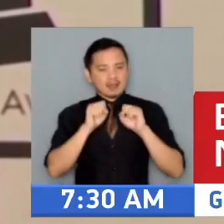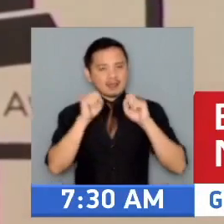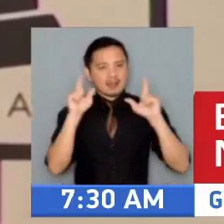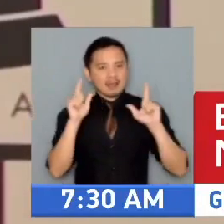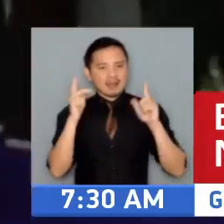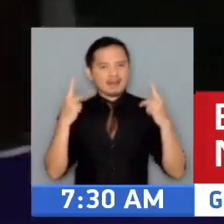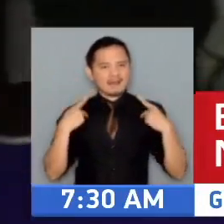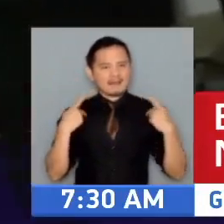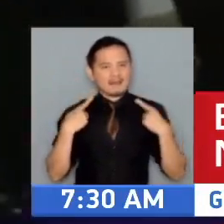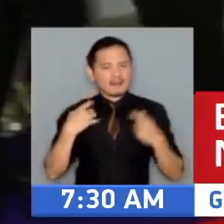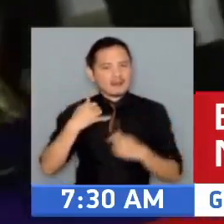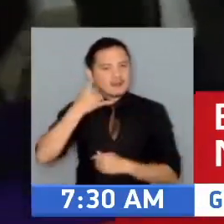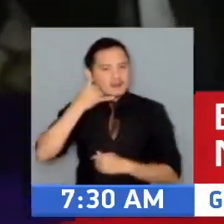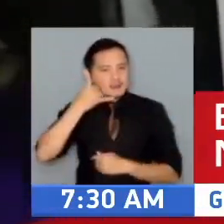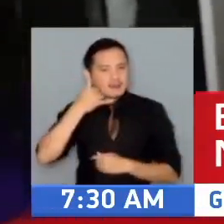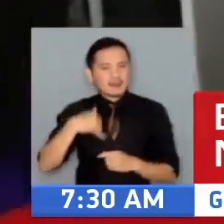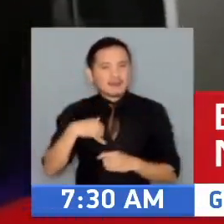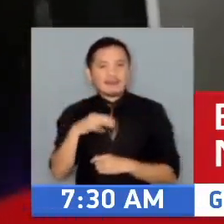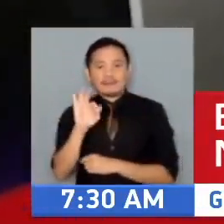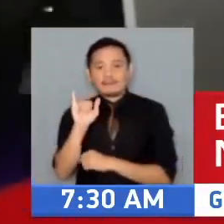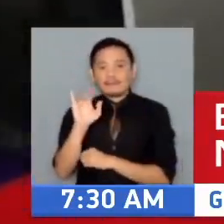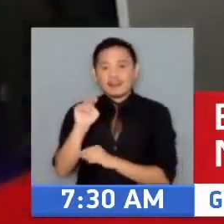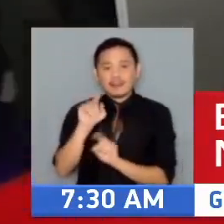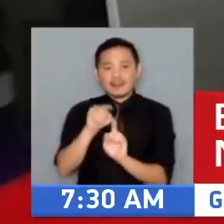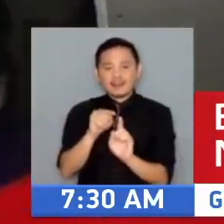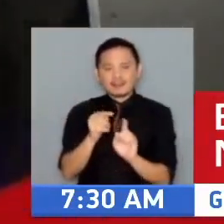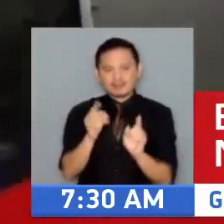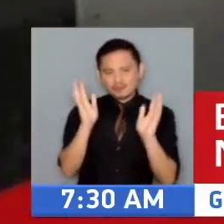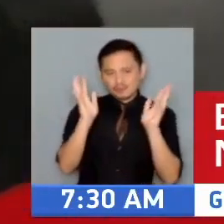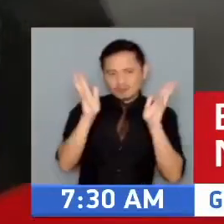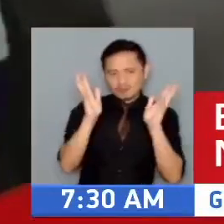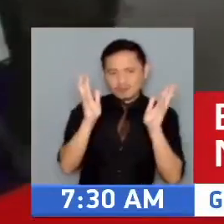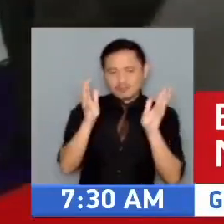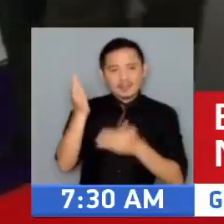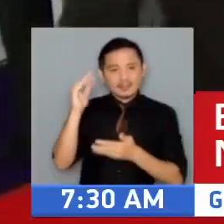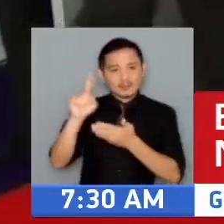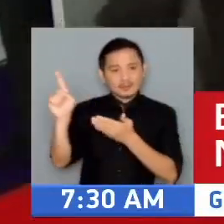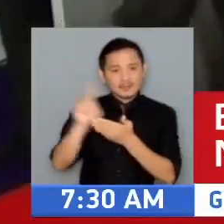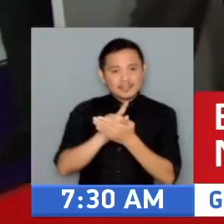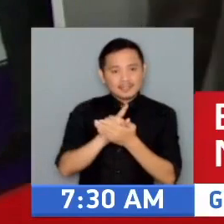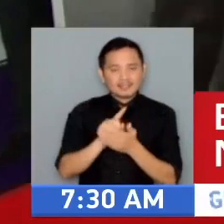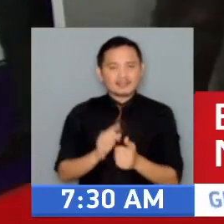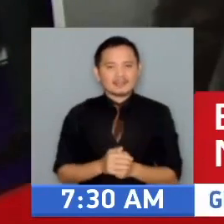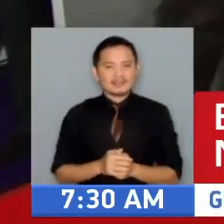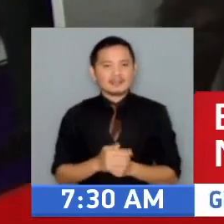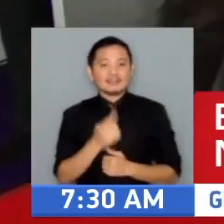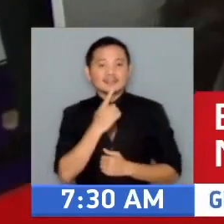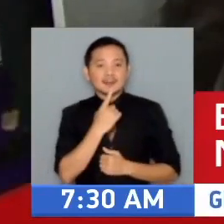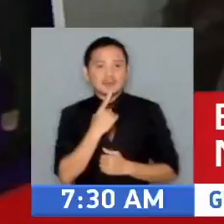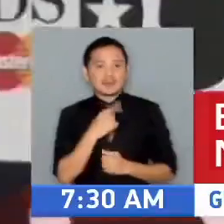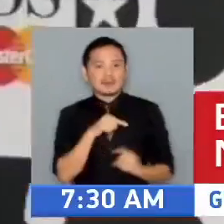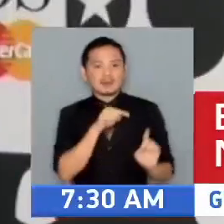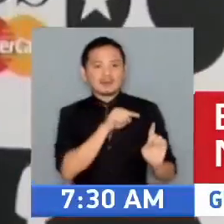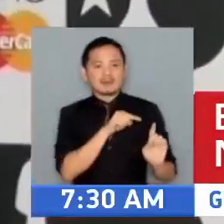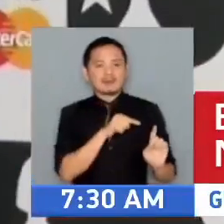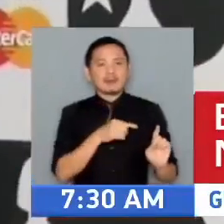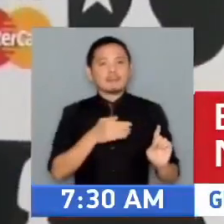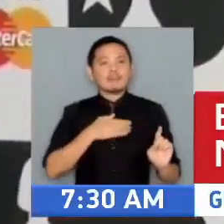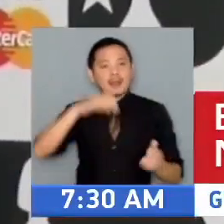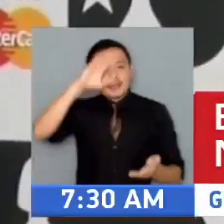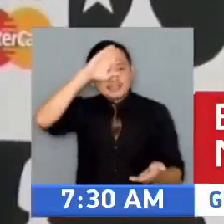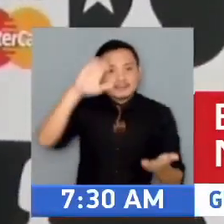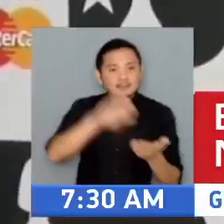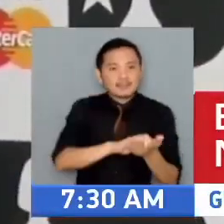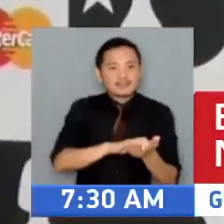isang fan sa isang concert last week. Tinawag kasi ni Adele na my husband, ang kanyang partner na si Rich. Wala